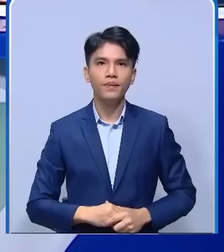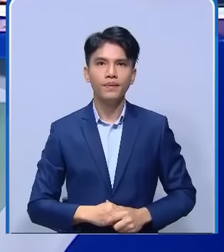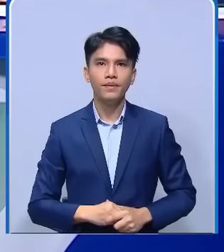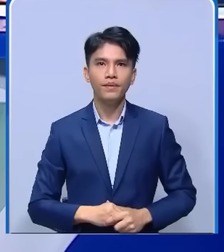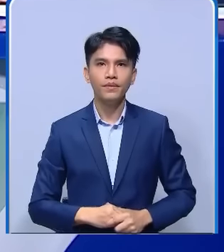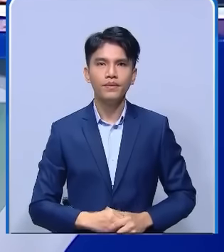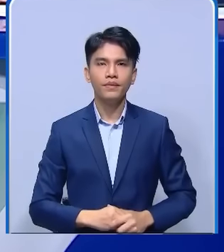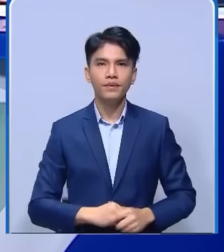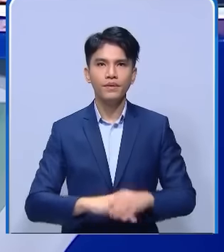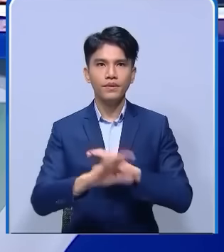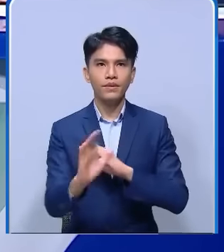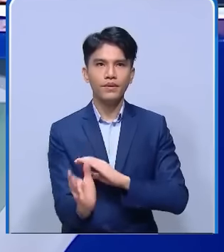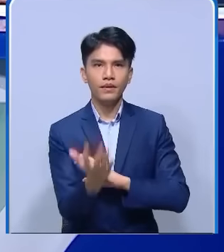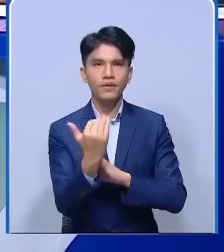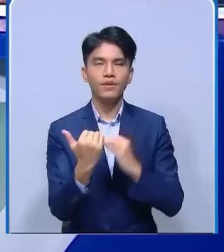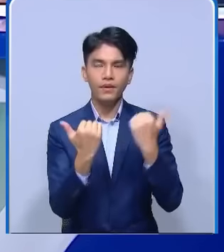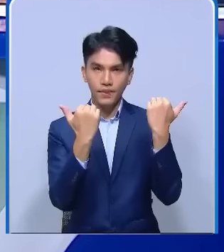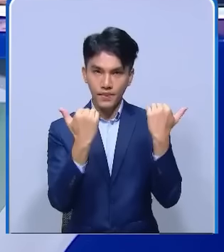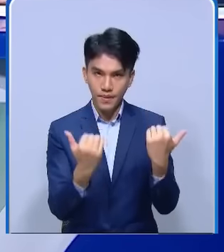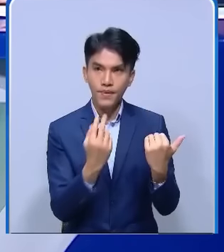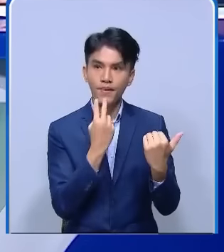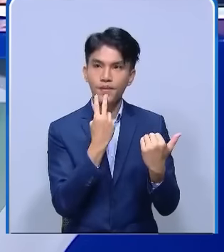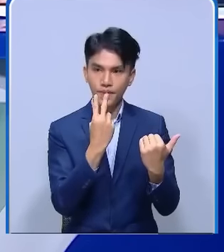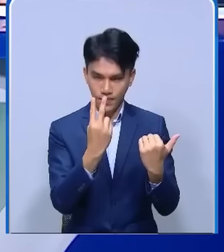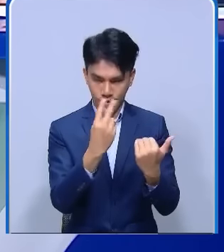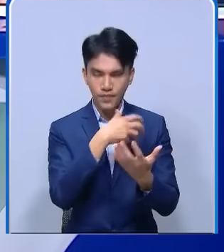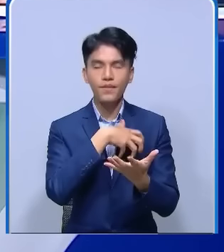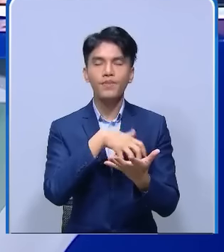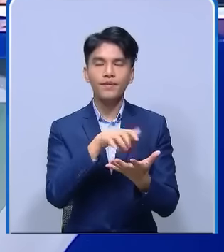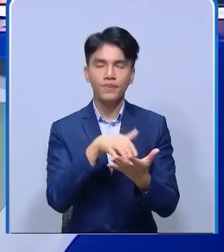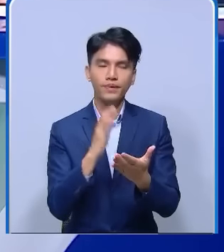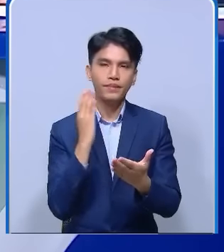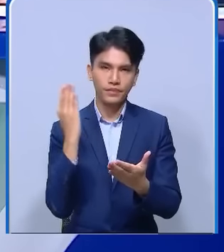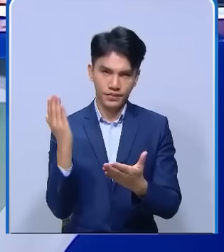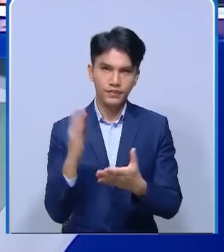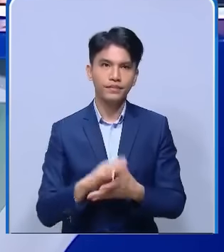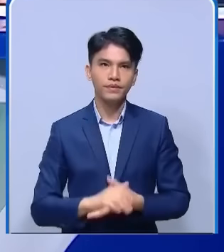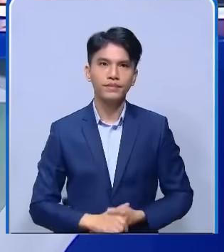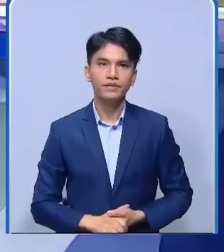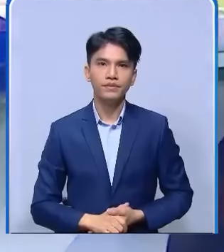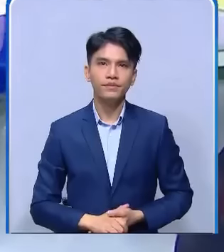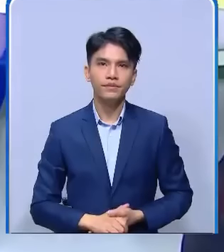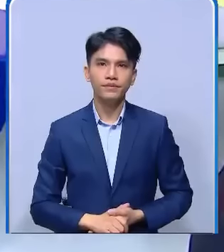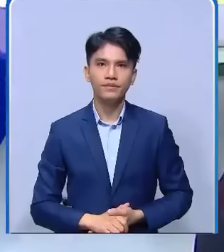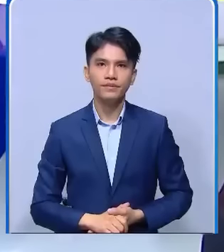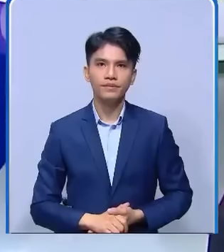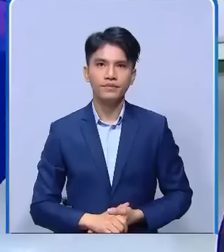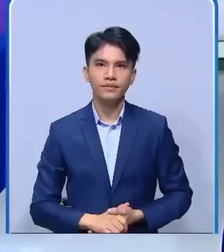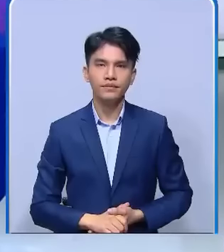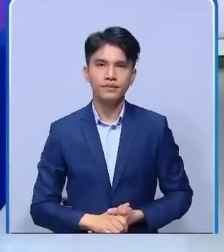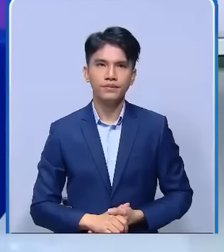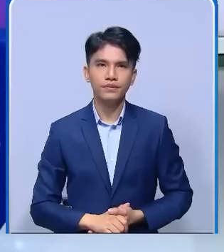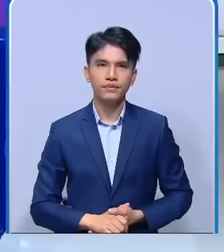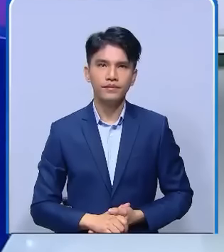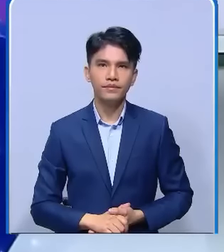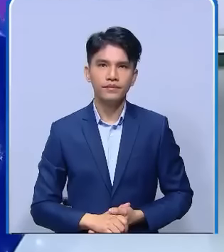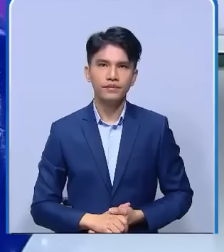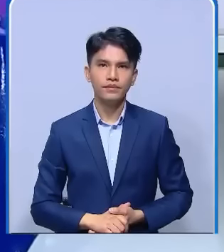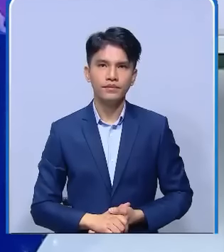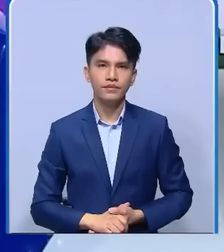นกลางเช้าวันนี้เป็นอย่างไรเดี๋ยวไปดูการรายงานสดกับคุณดารินทิพย์วิมลพัฒน์เชิญค่ะ สวัสดีครับคุณดาริน